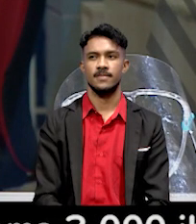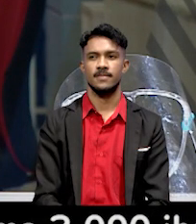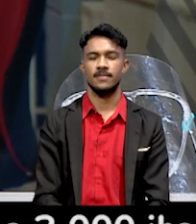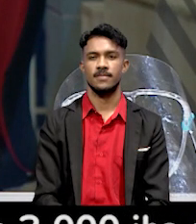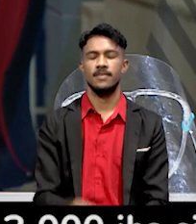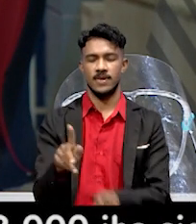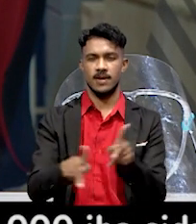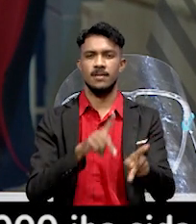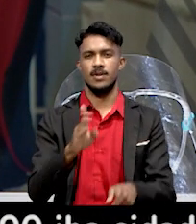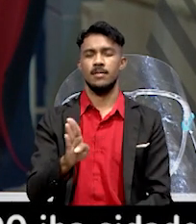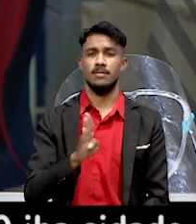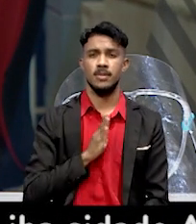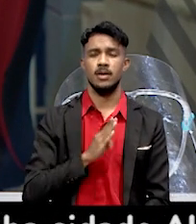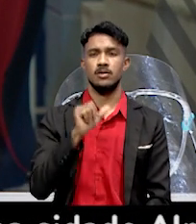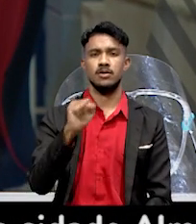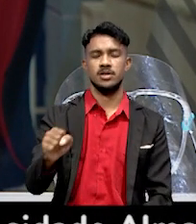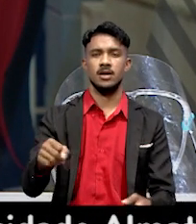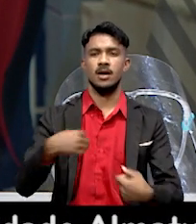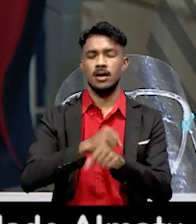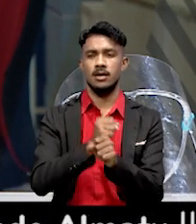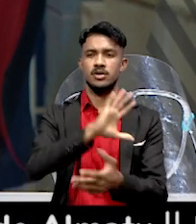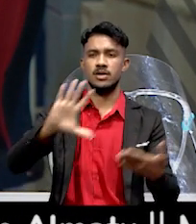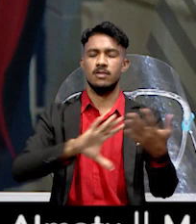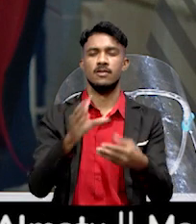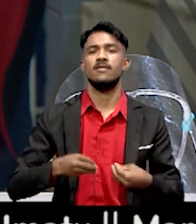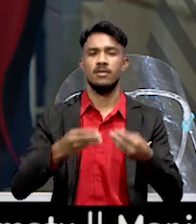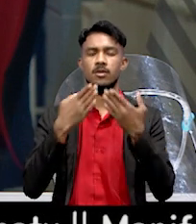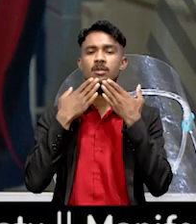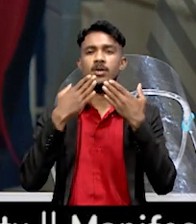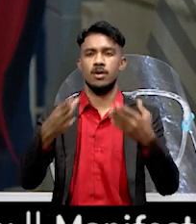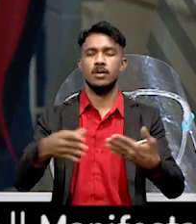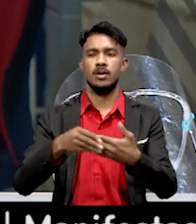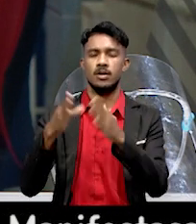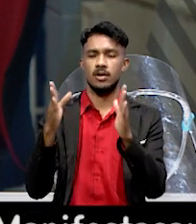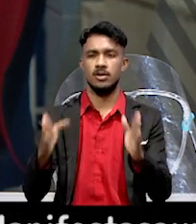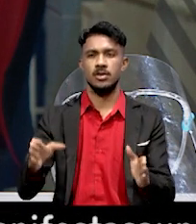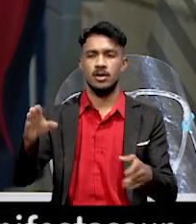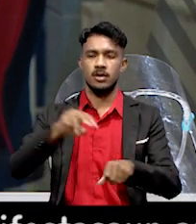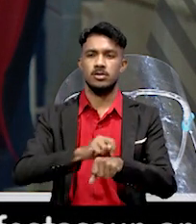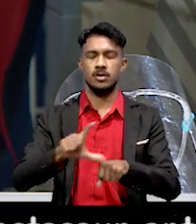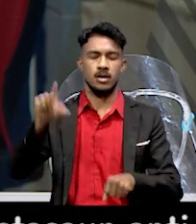Comunidade Bekusi Central realiza cerimônia agradecimento ba líder nacional Kairala Sanana Gusmão.